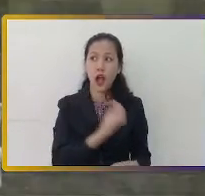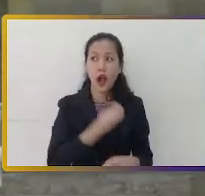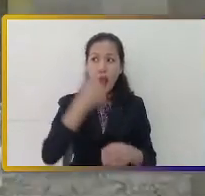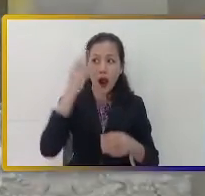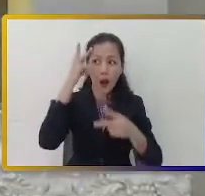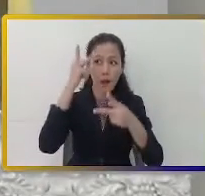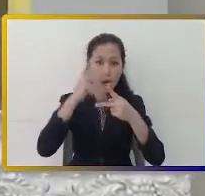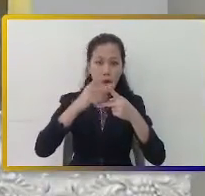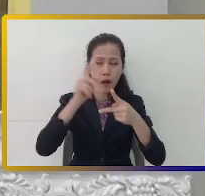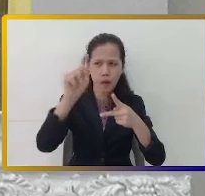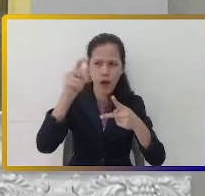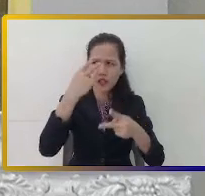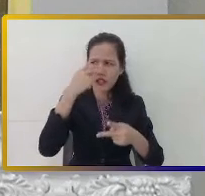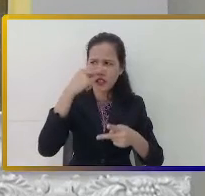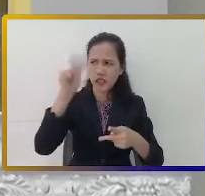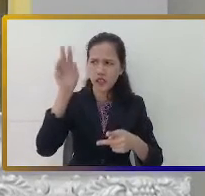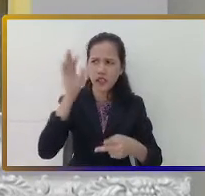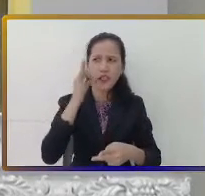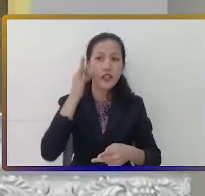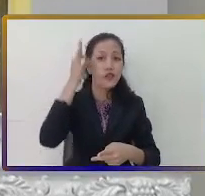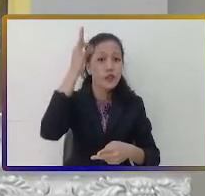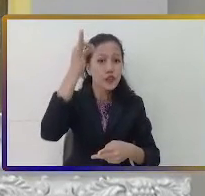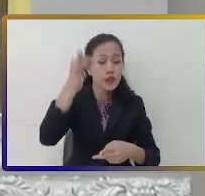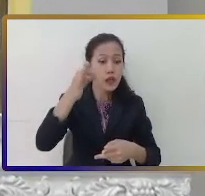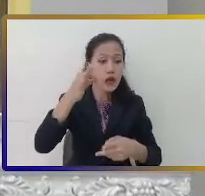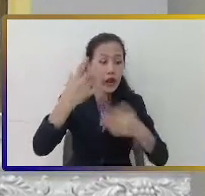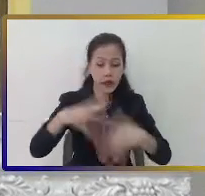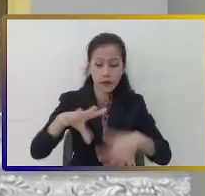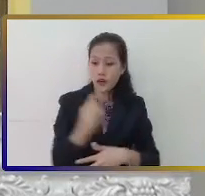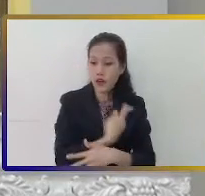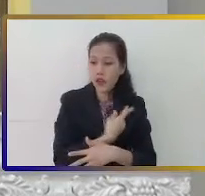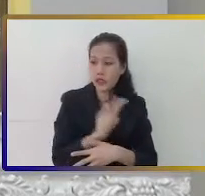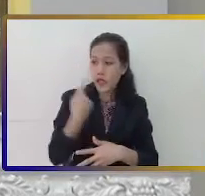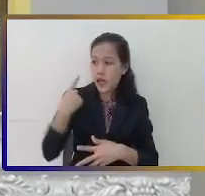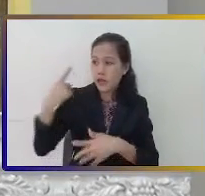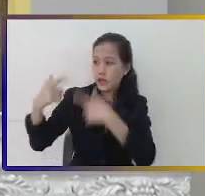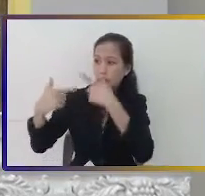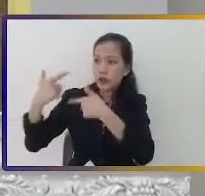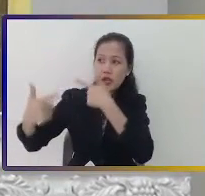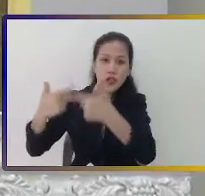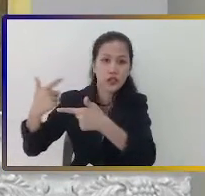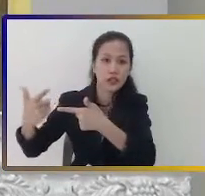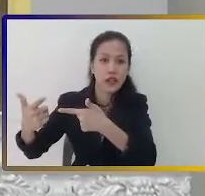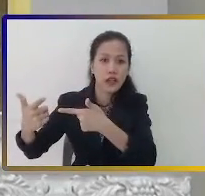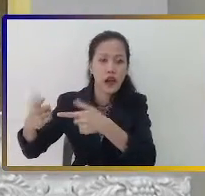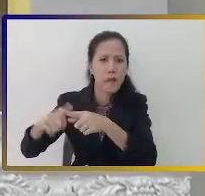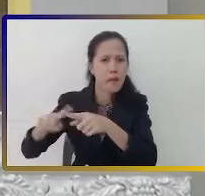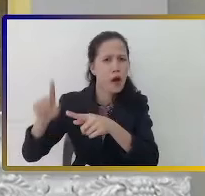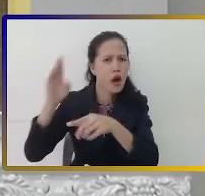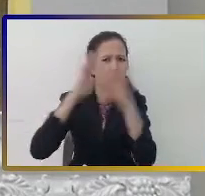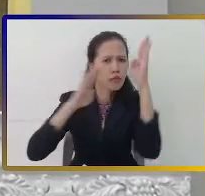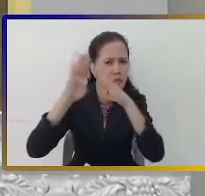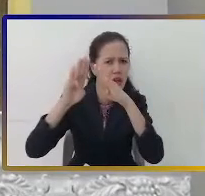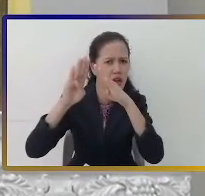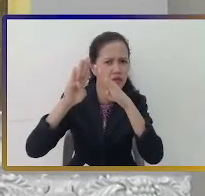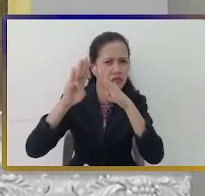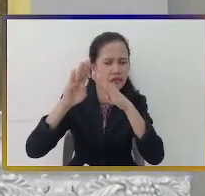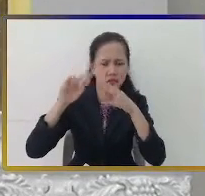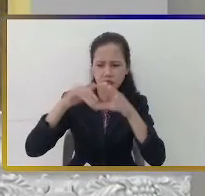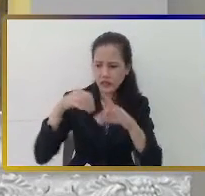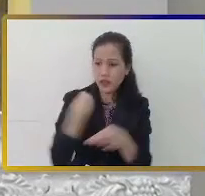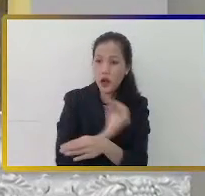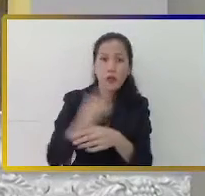makita natin, kapatid, after us, mayroong generation. But ang problema ito, kapatid, sa generation pa lang natin, ayaw na po natin